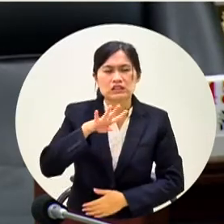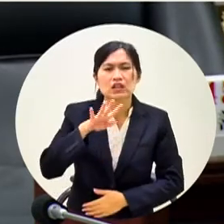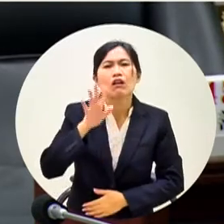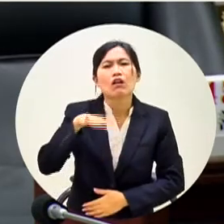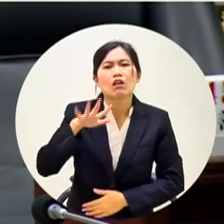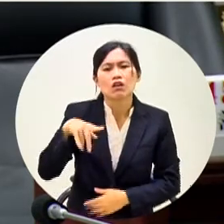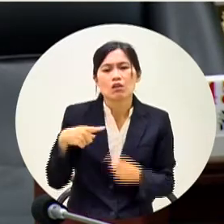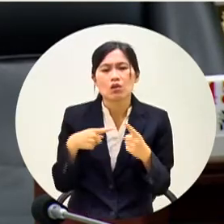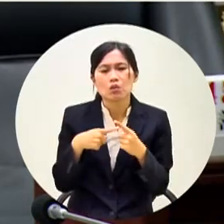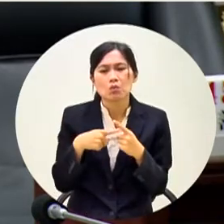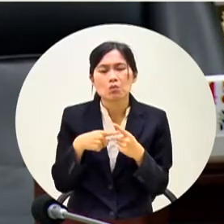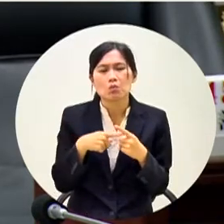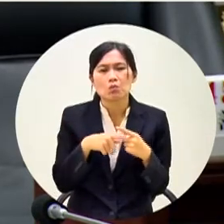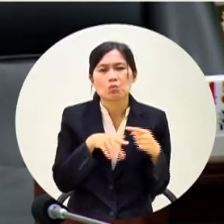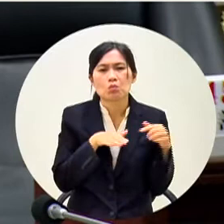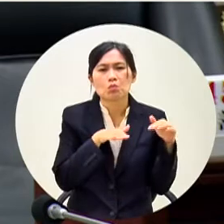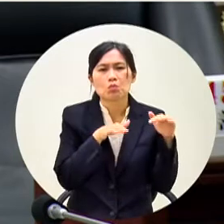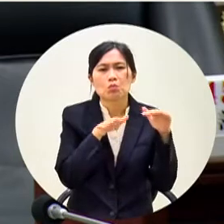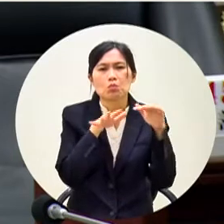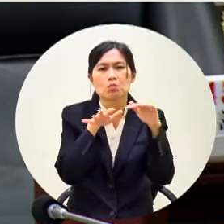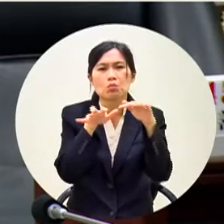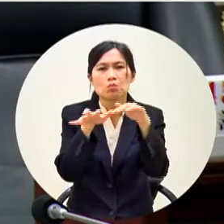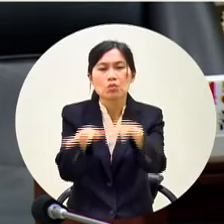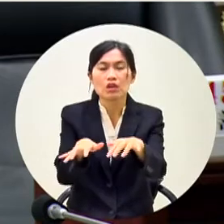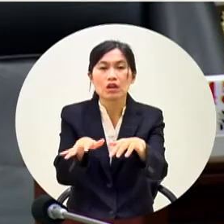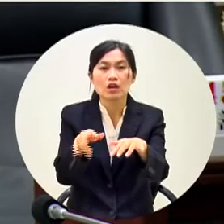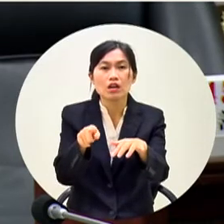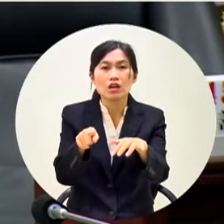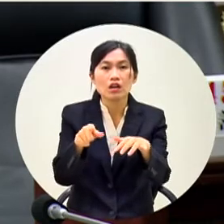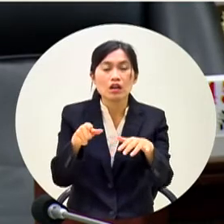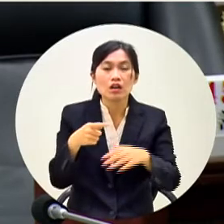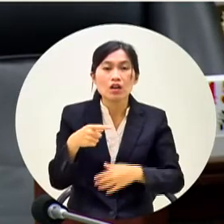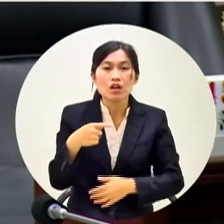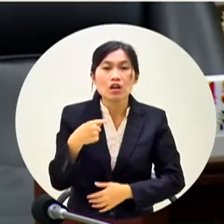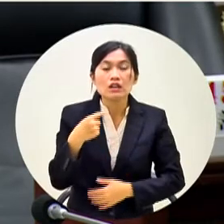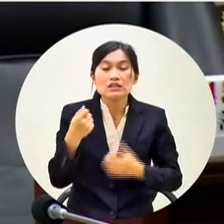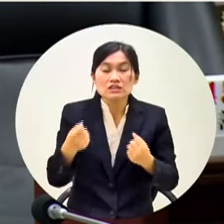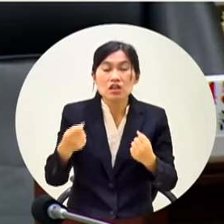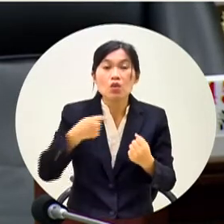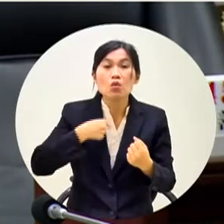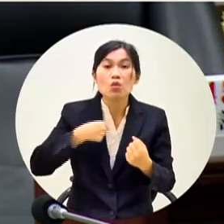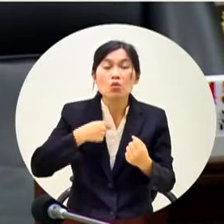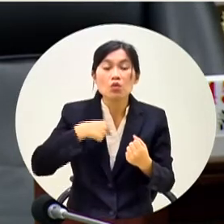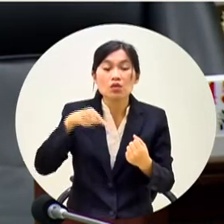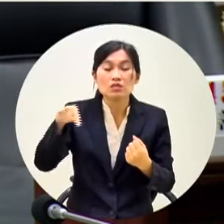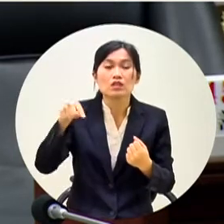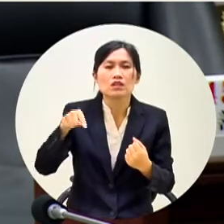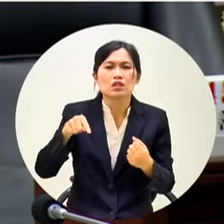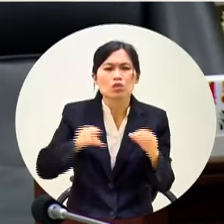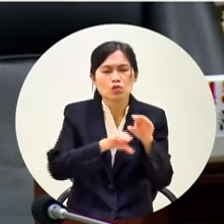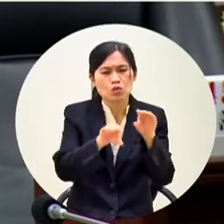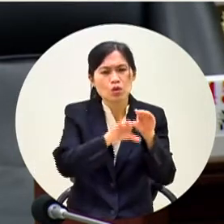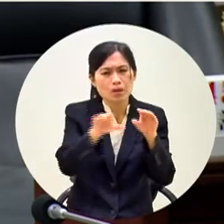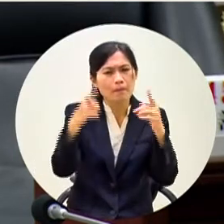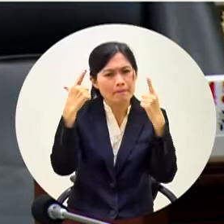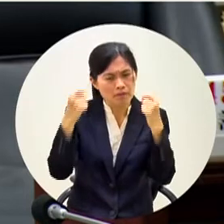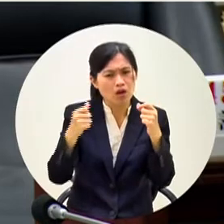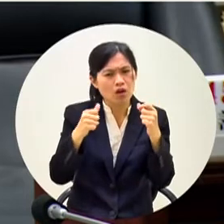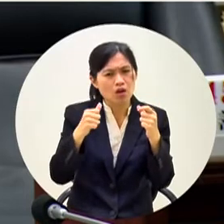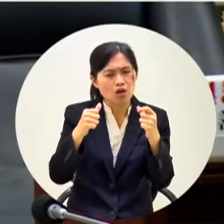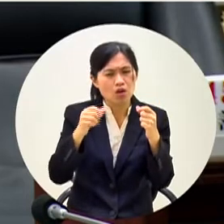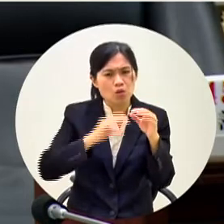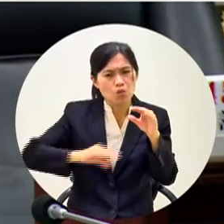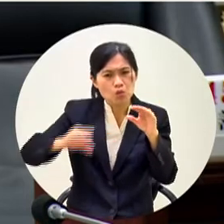本万底呐！伫阮，比如讲伫阮遐。要出个交流道，差不多5分钟就去你伫交流道顶